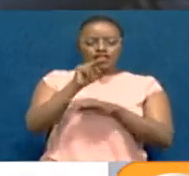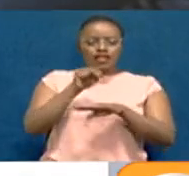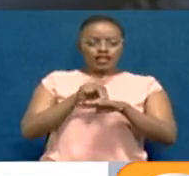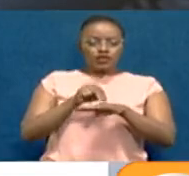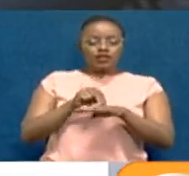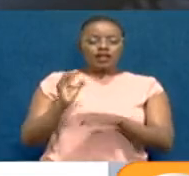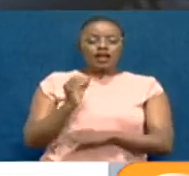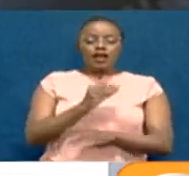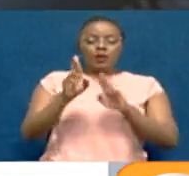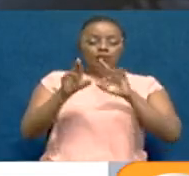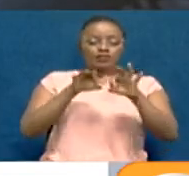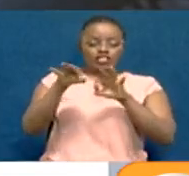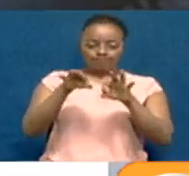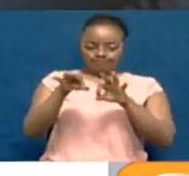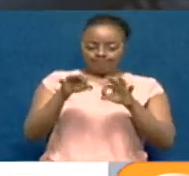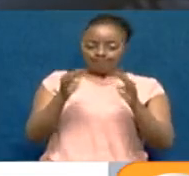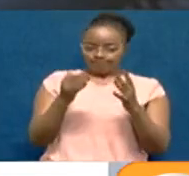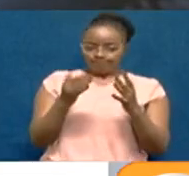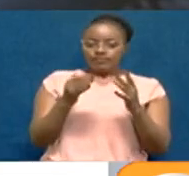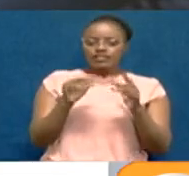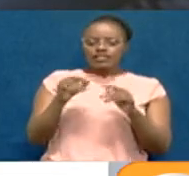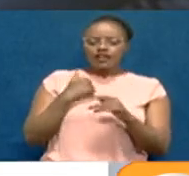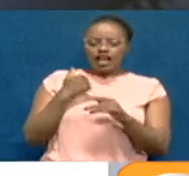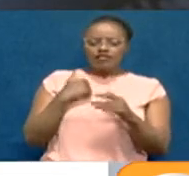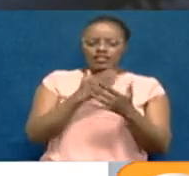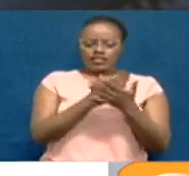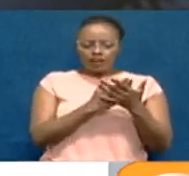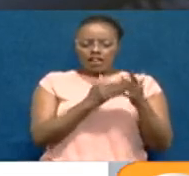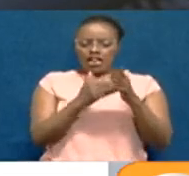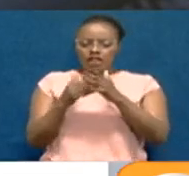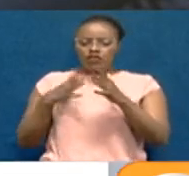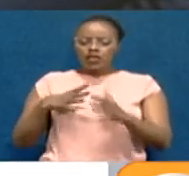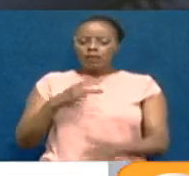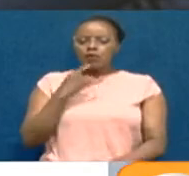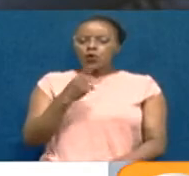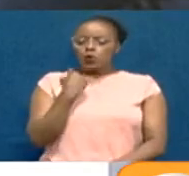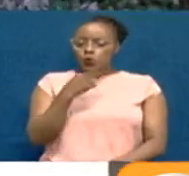Francis Gashuri anavyoarifu, Rais Kenyatta hakukosa vijembe kwa wakosoaji wake.